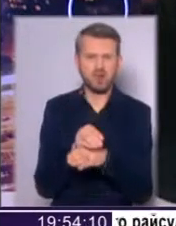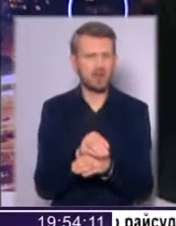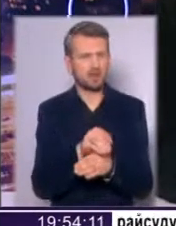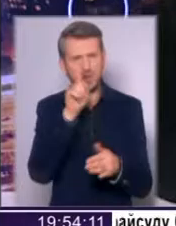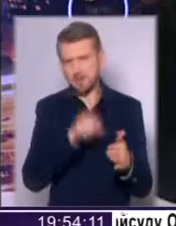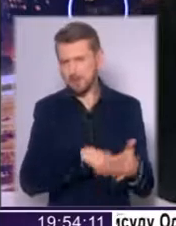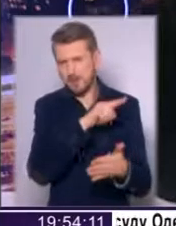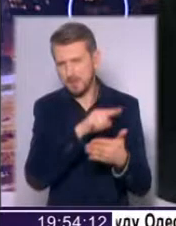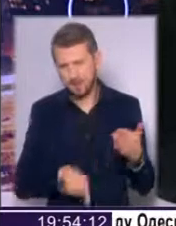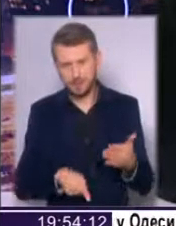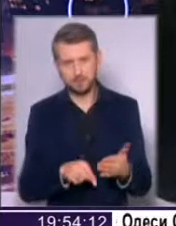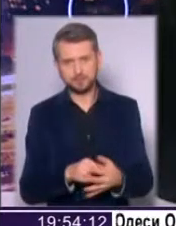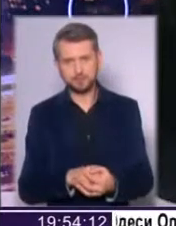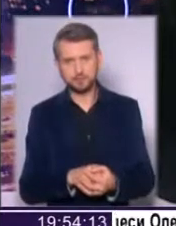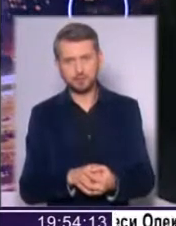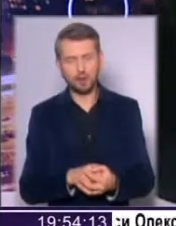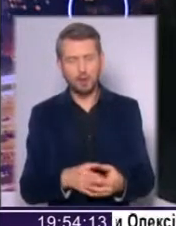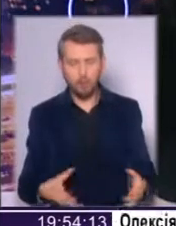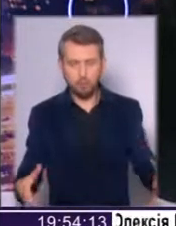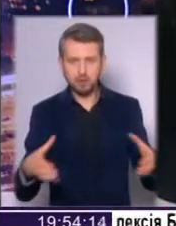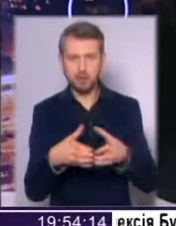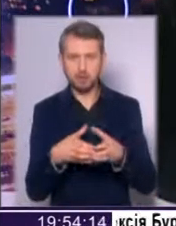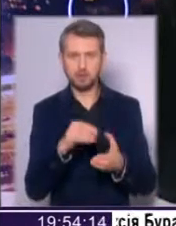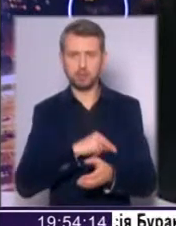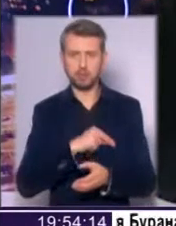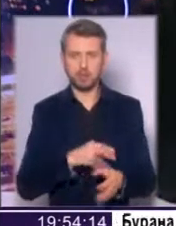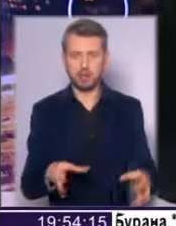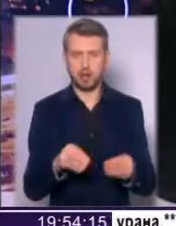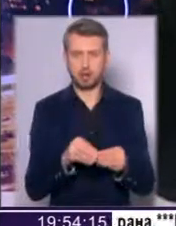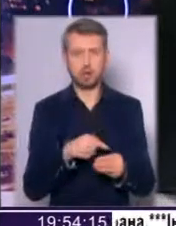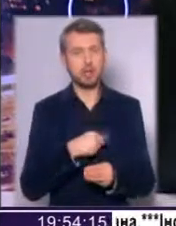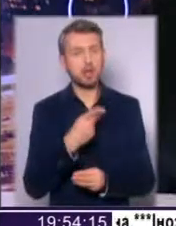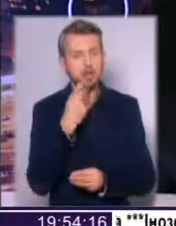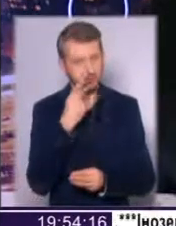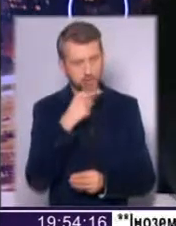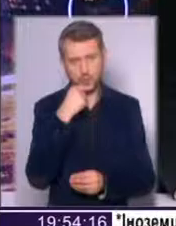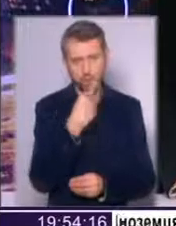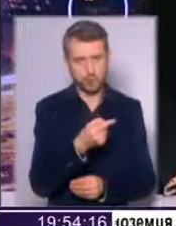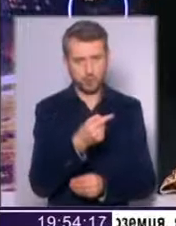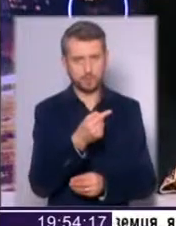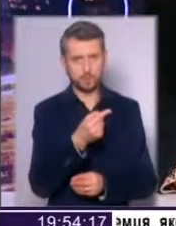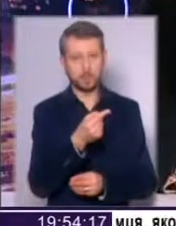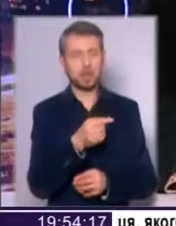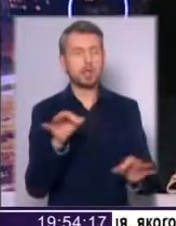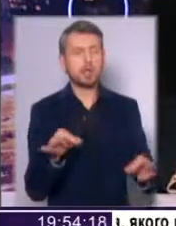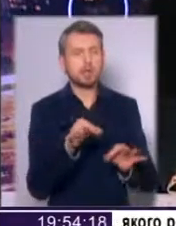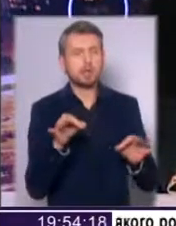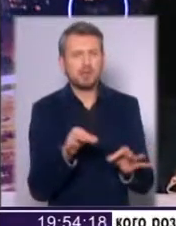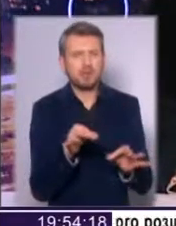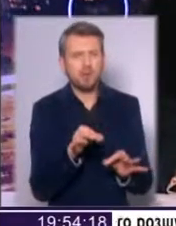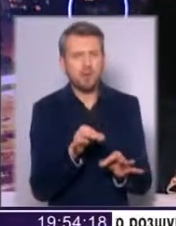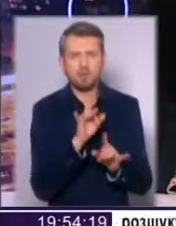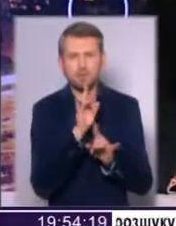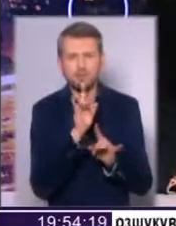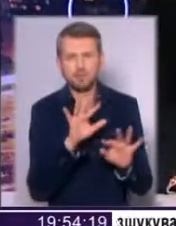зробив погане, а ти те. Об'єднатися і працювати разом. Я завжди всім нагадую, що нічого б не відбулося в